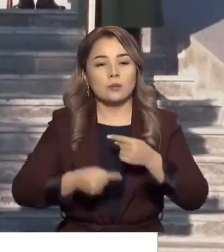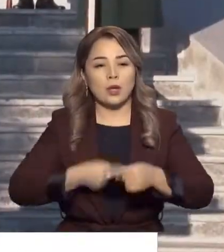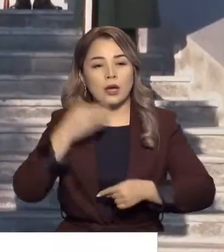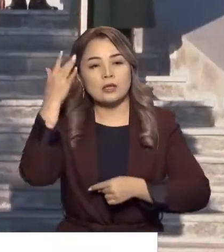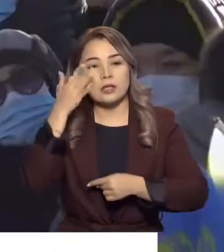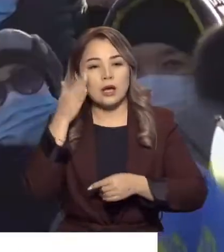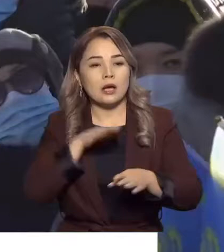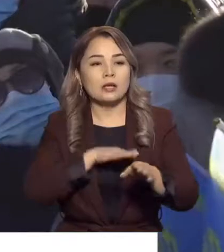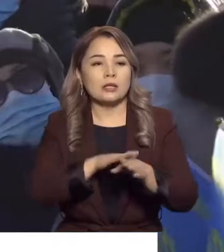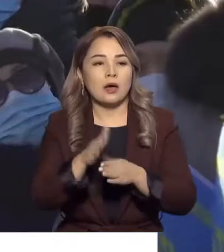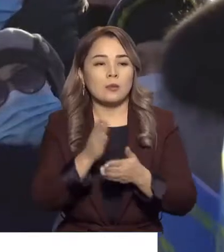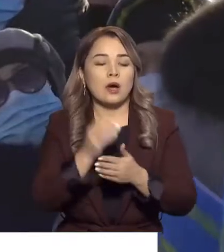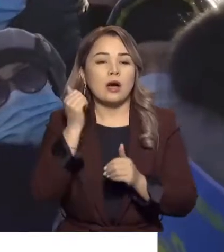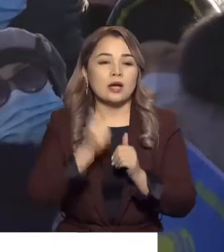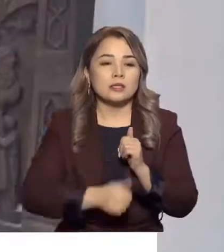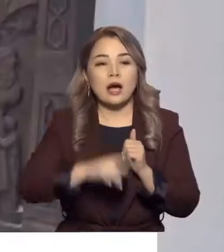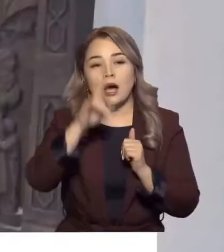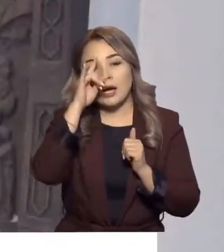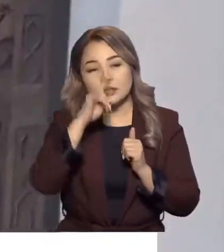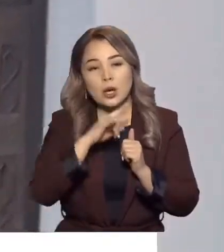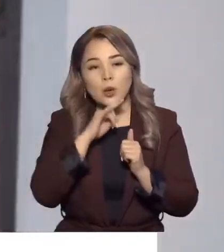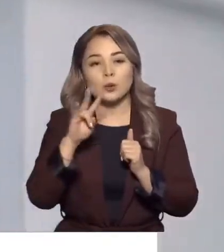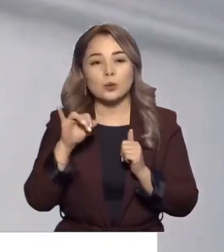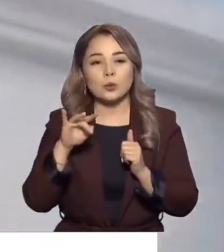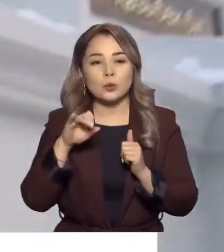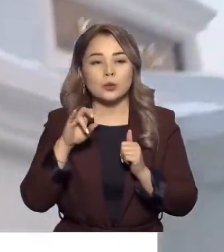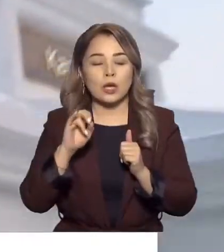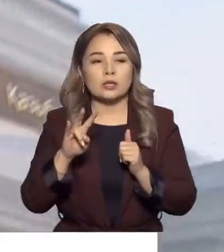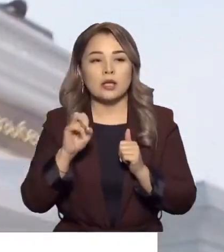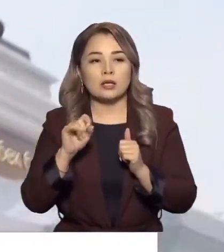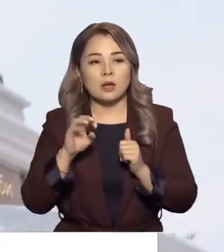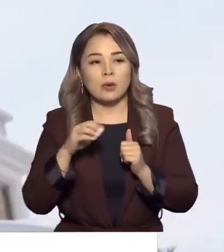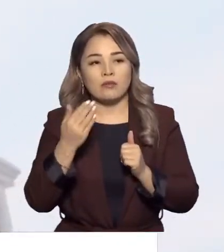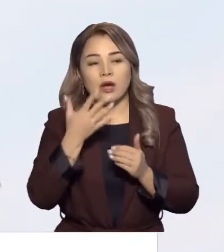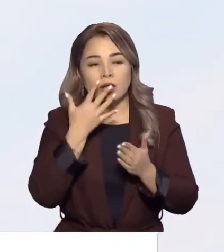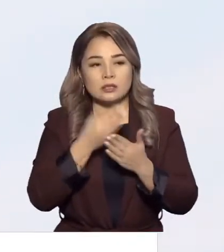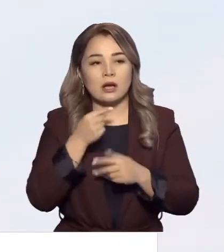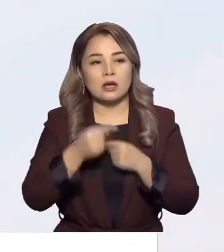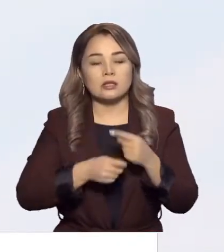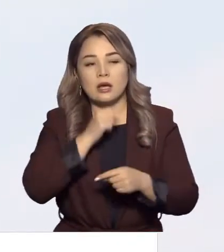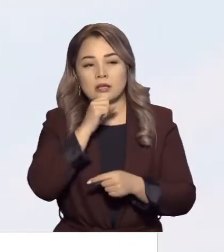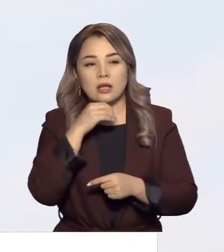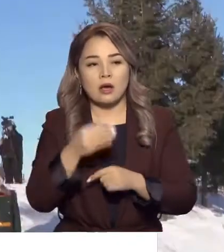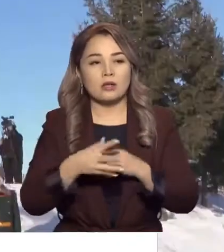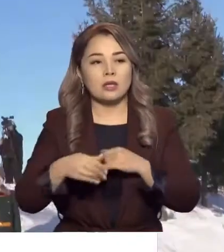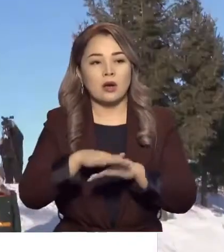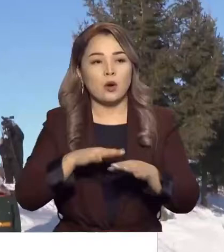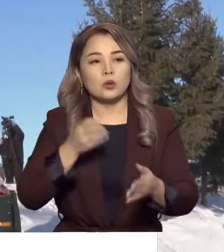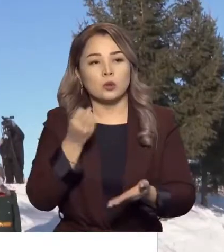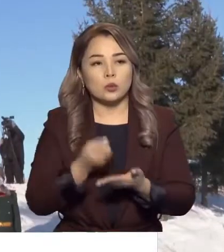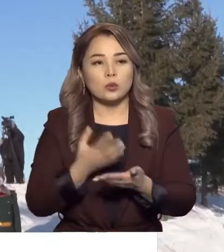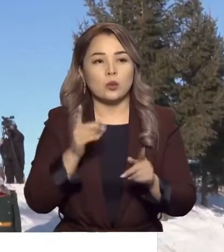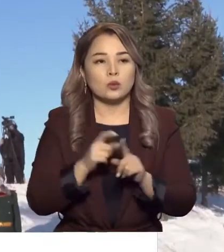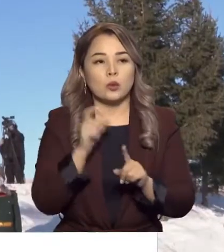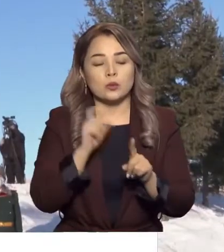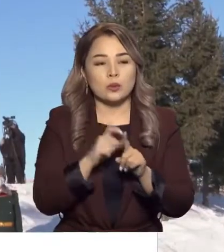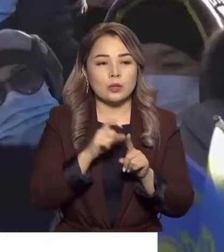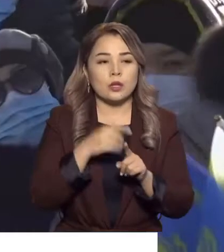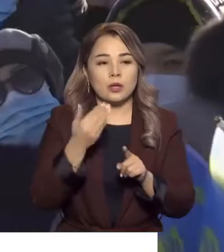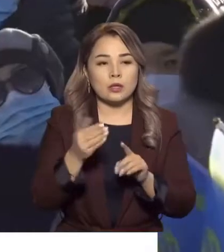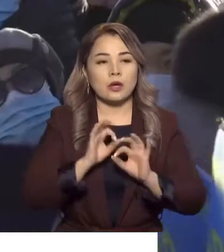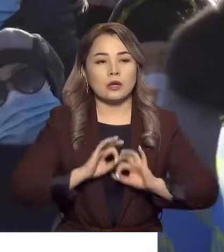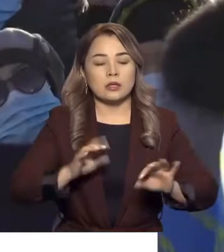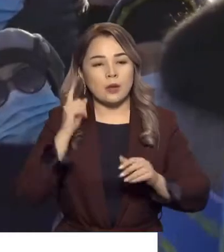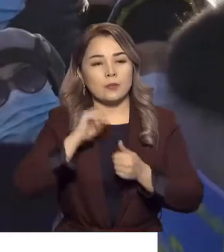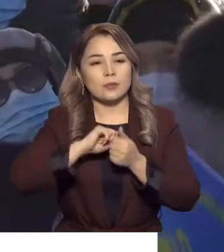іске асырылды. Әрбір қазақстандық Нұрсұлтан Әбішұлының тәуелсіздік бабаларының қанымен келген киелі құндылық деген сөздерін үнемі